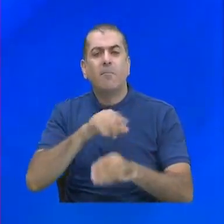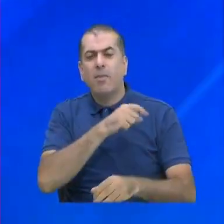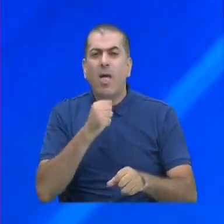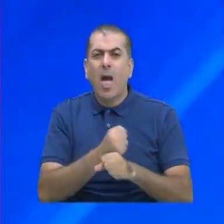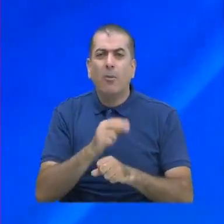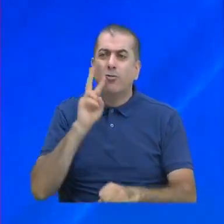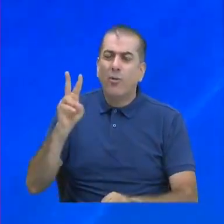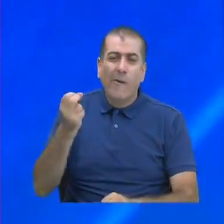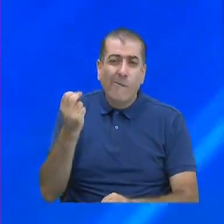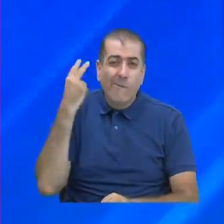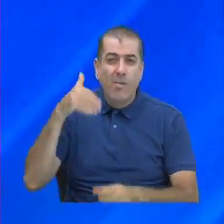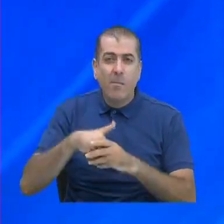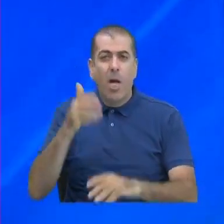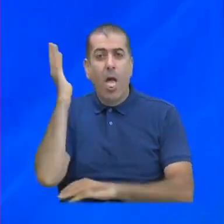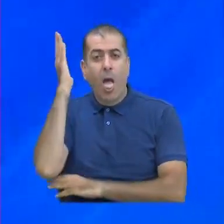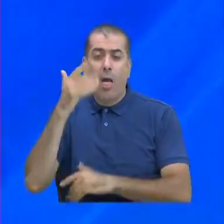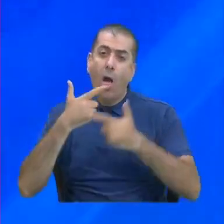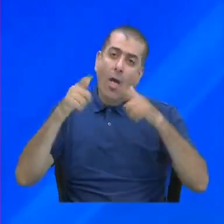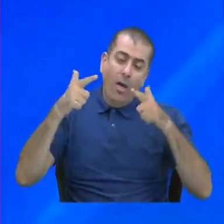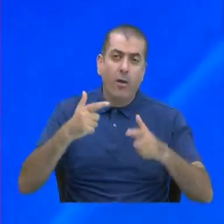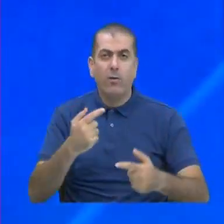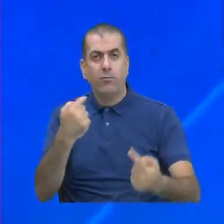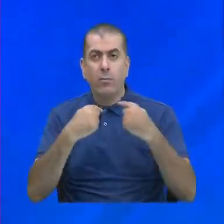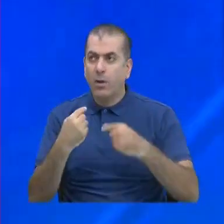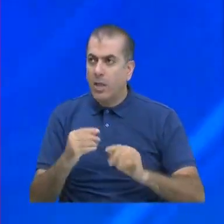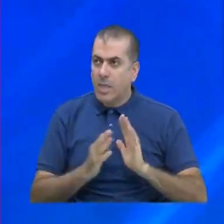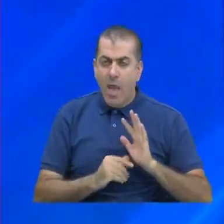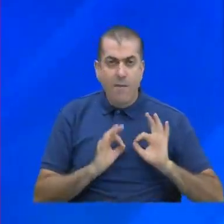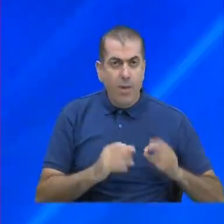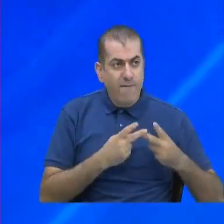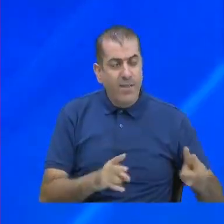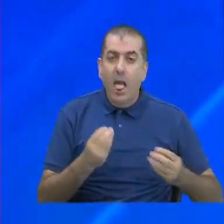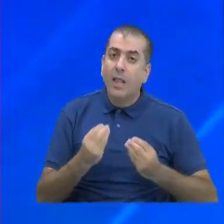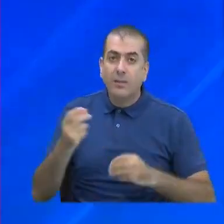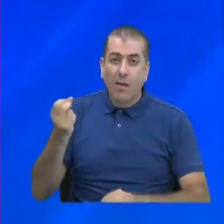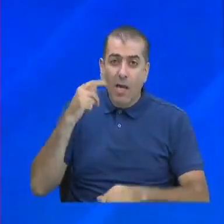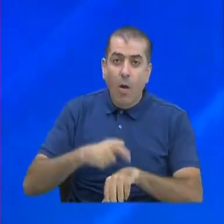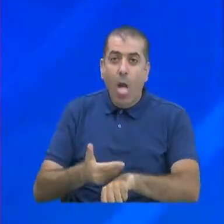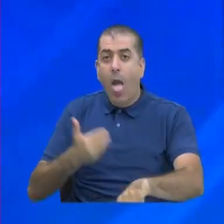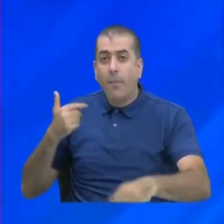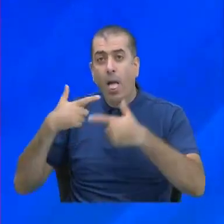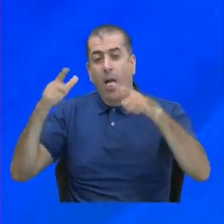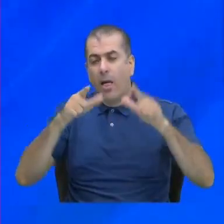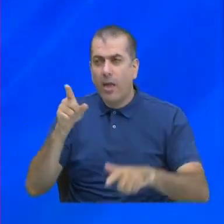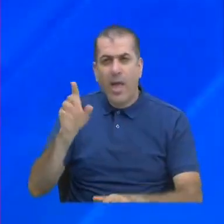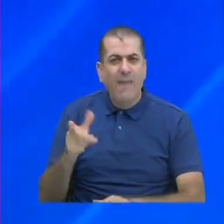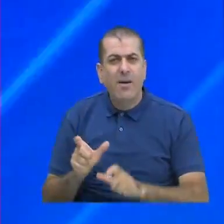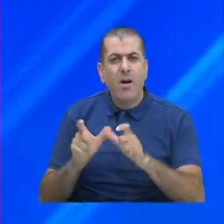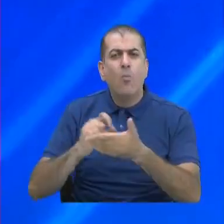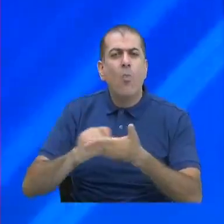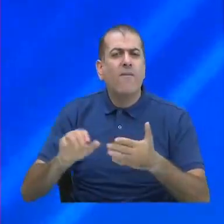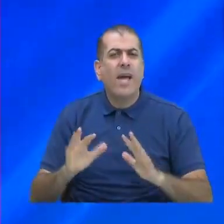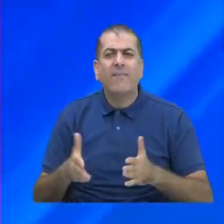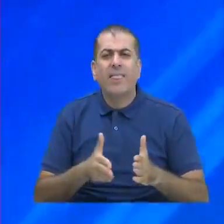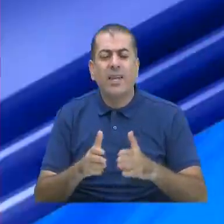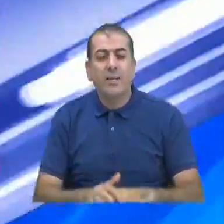هذه المخالفات، وهل يتم متابعتها من قبل الهيئة لمحاسبة مرتكبيها؟ تفضل. بداية مساء